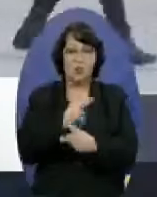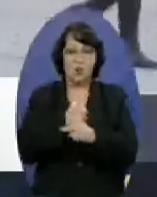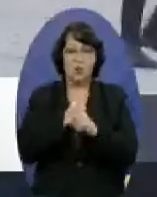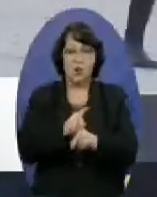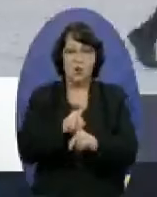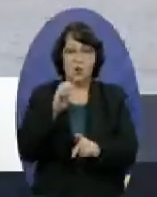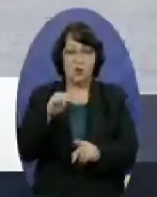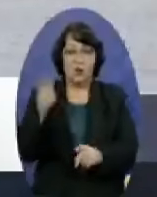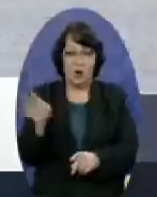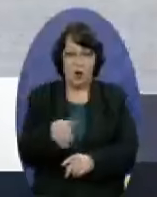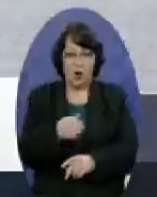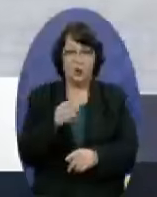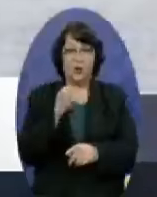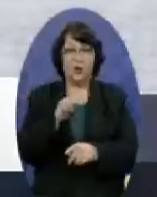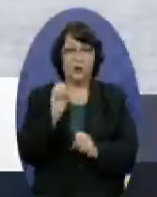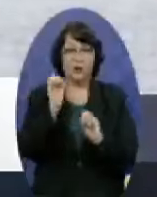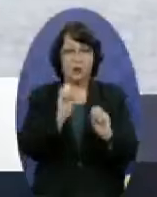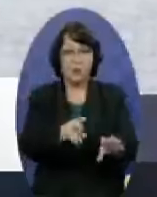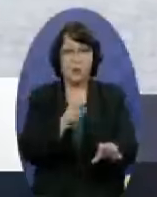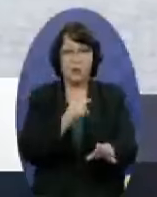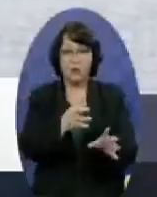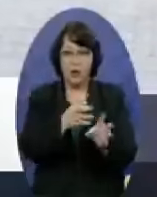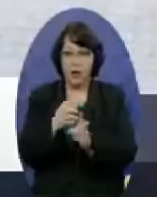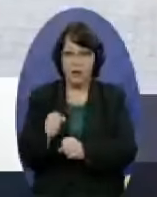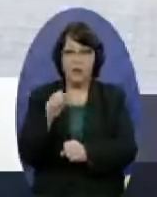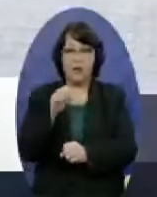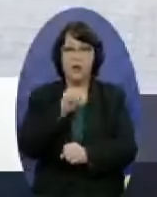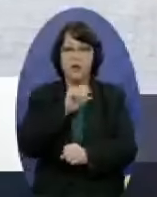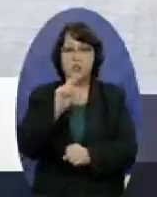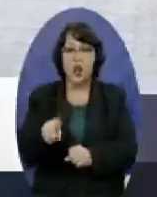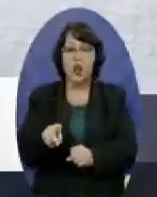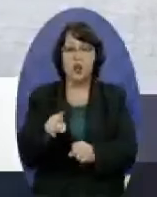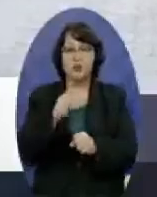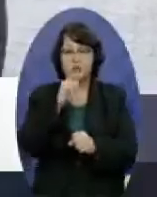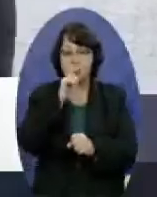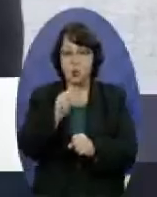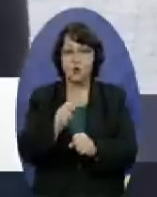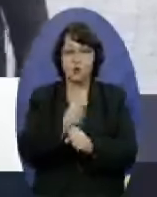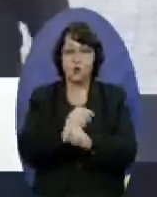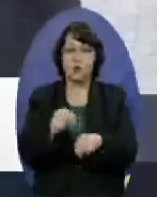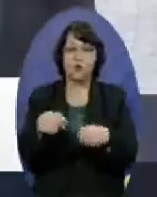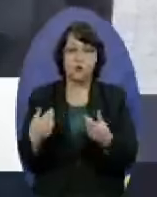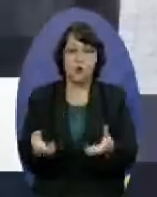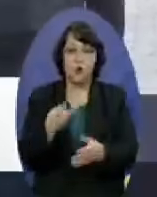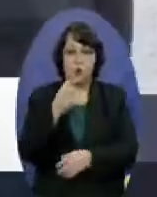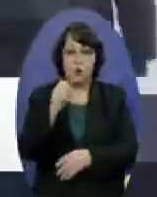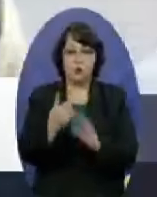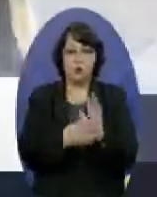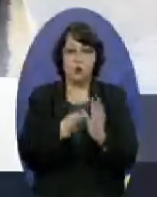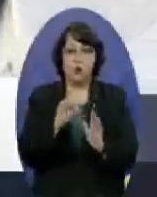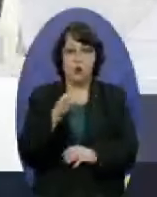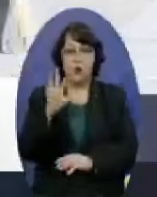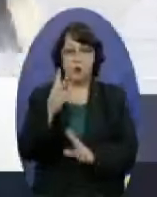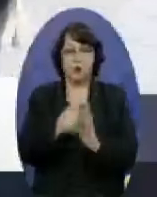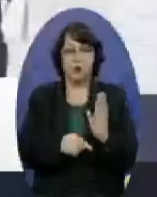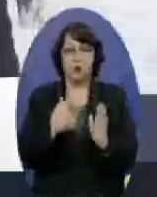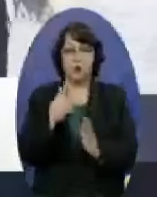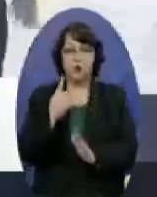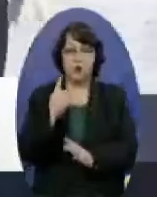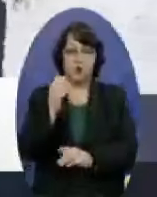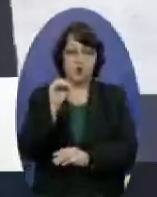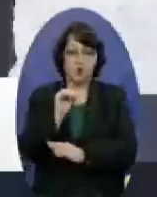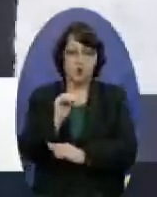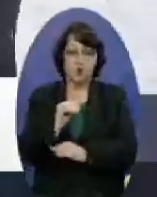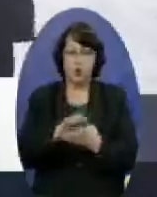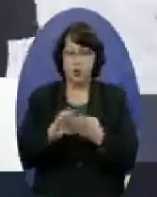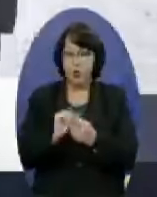тэтгэврийн барьцаалан зээл авсан бол зээлийн тэглэх үйлчлэгэнд хамрагдах нь. 2019 оны 12 дугаар сарын 31-ний байдлаар тэтгэврийн зээлийг бүрэн